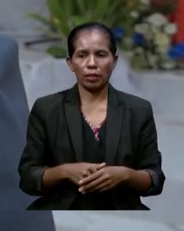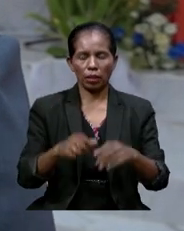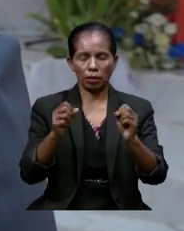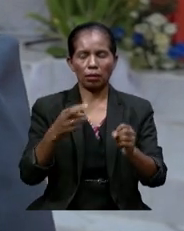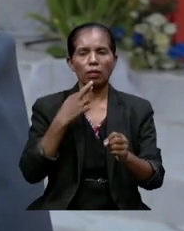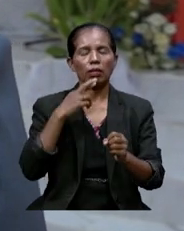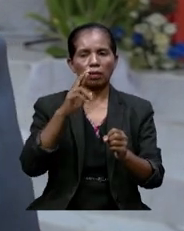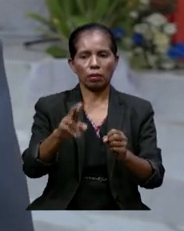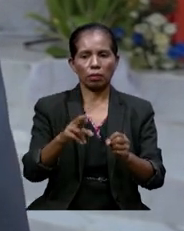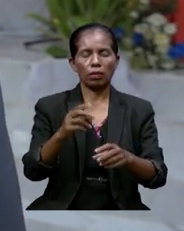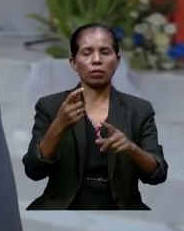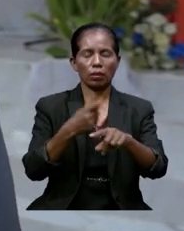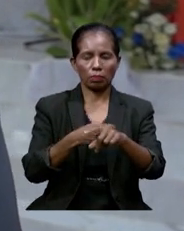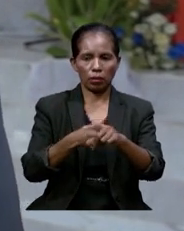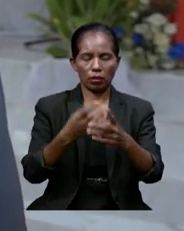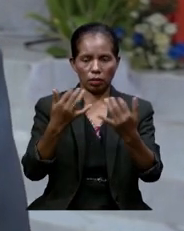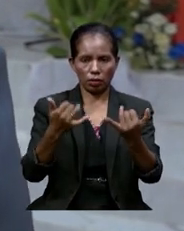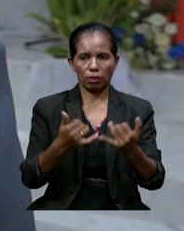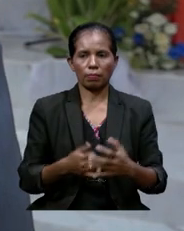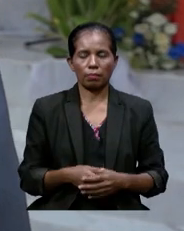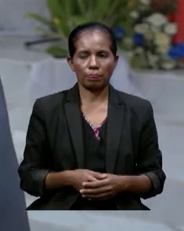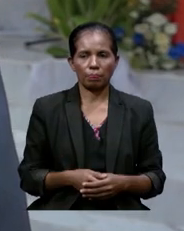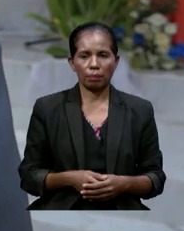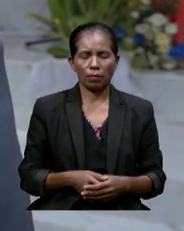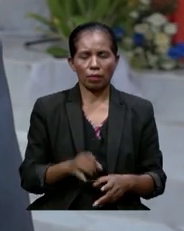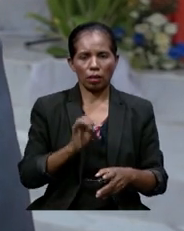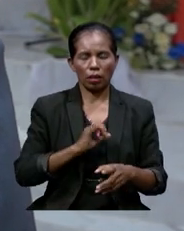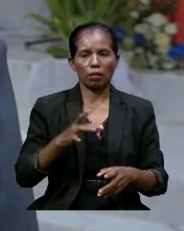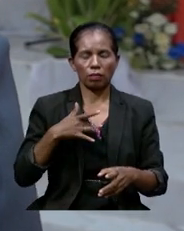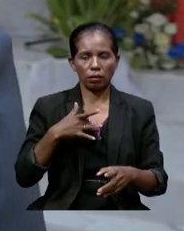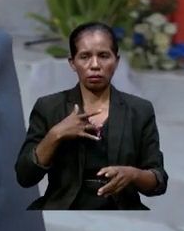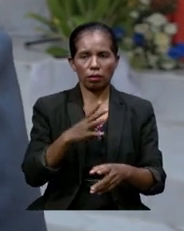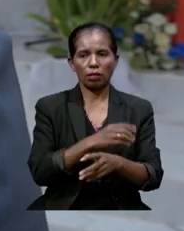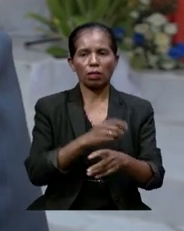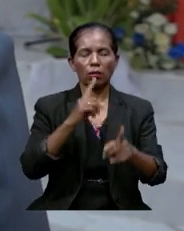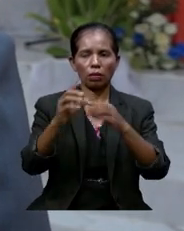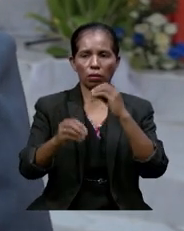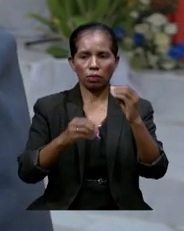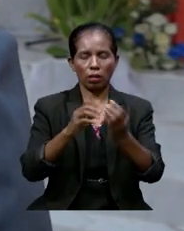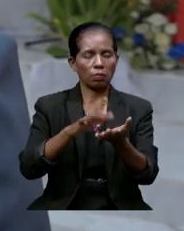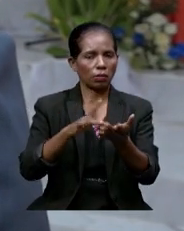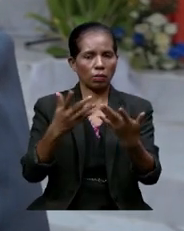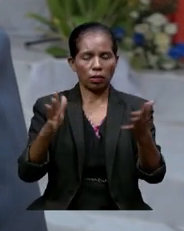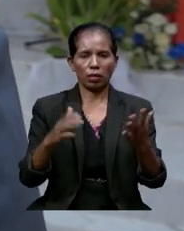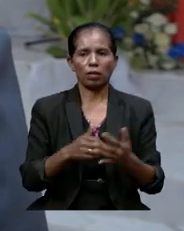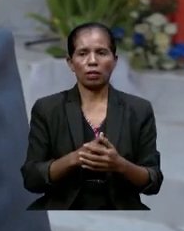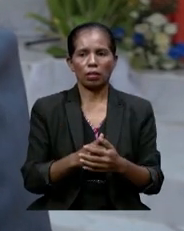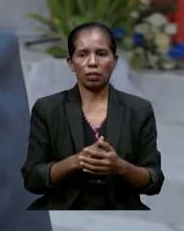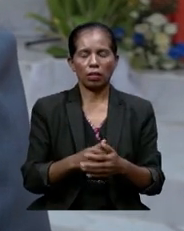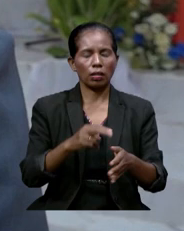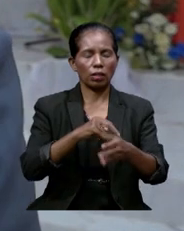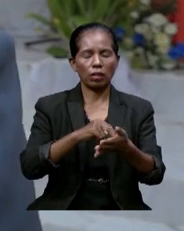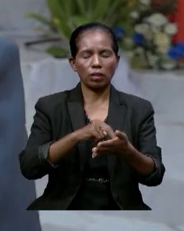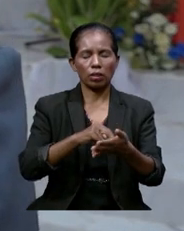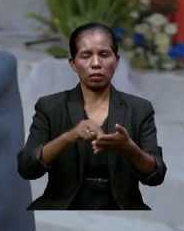responde halwa situação agora nene ausente por exemplo ma colia colia stock laia mes ya a nível nacional kan